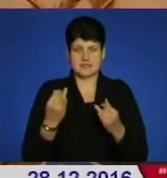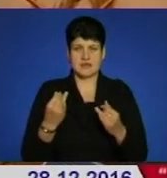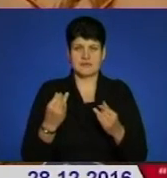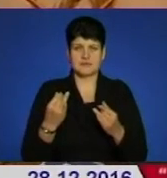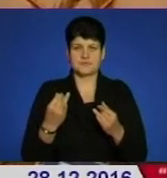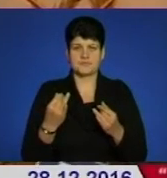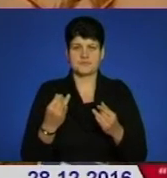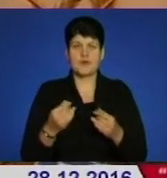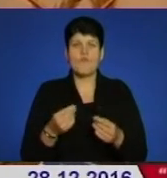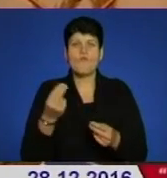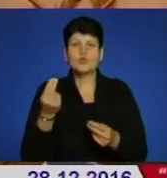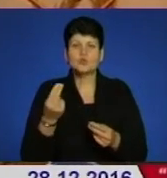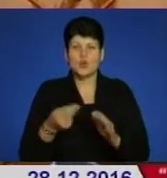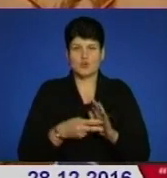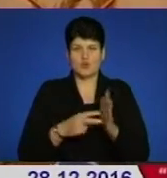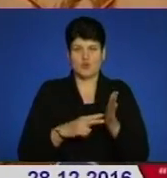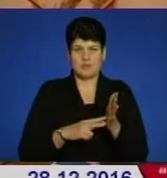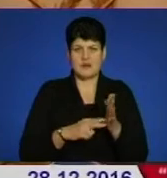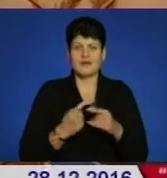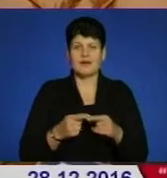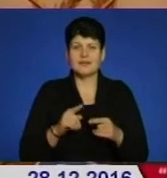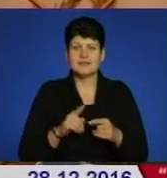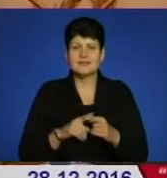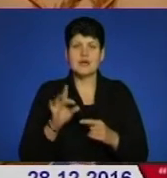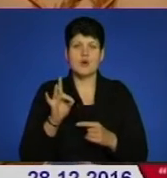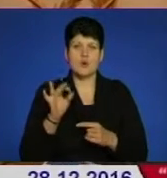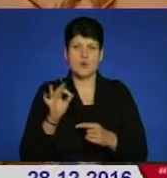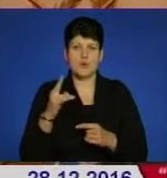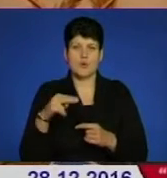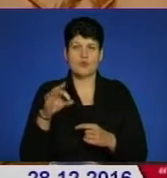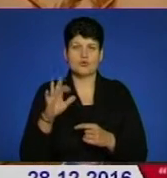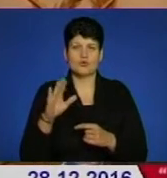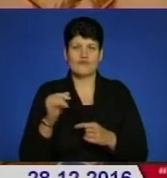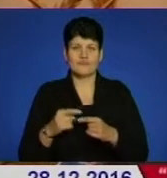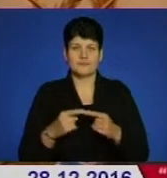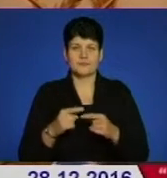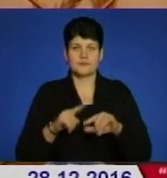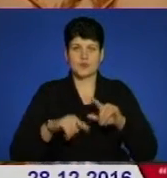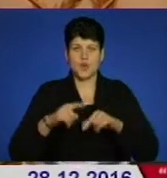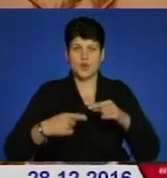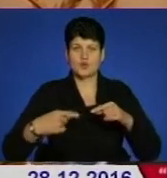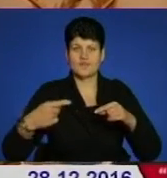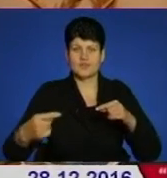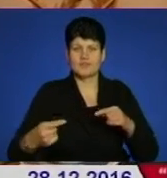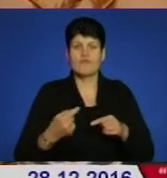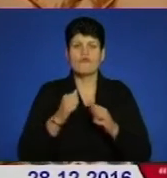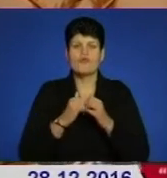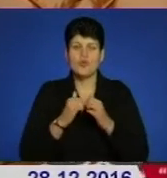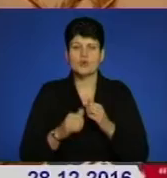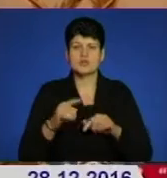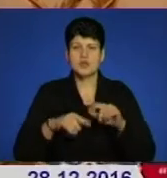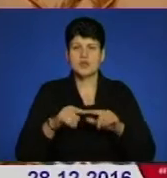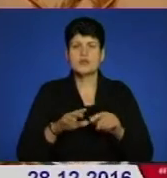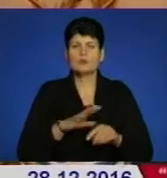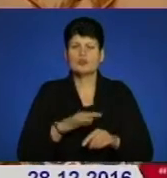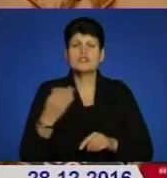такому художньому плані, але це свого роду родовід, родовід сім'ї. Тому кожному, в кожній родині, мабуть, було б дуже